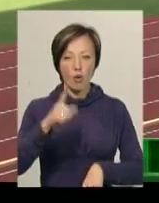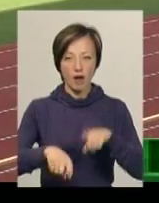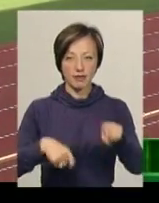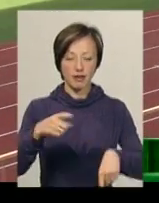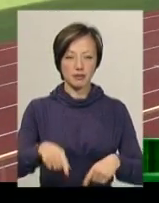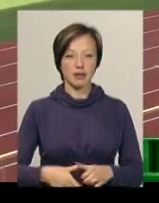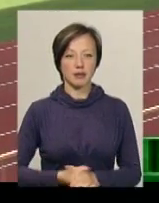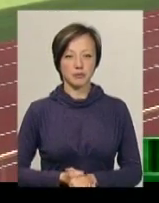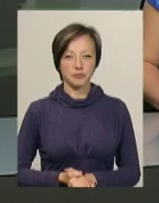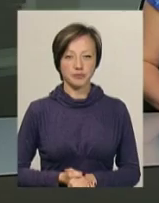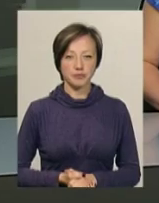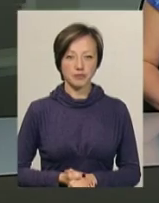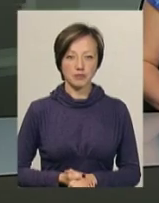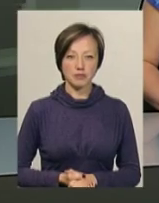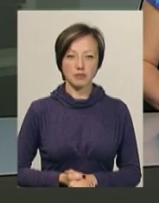атлетики.